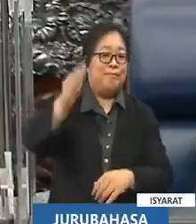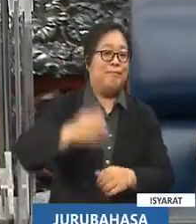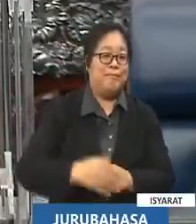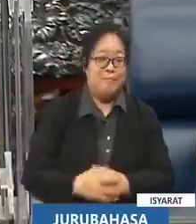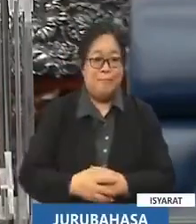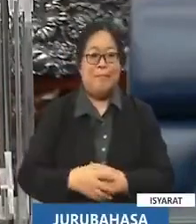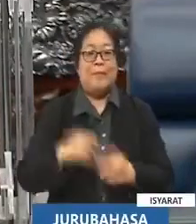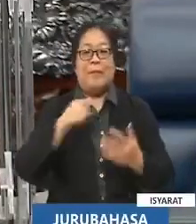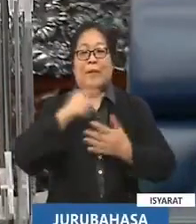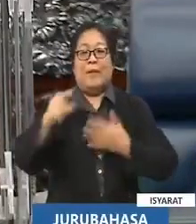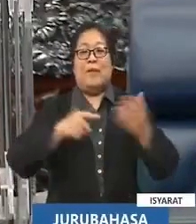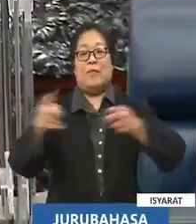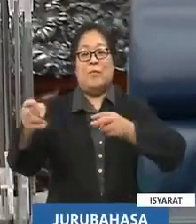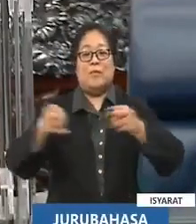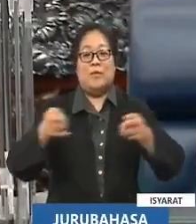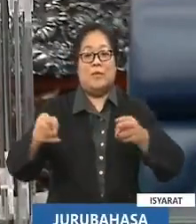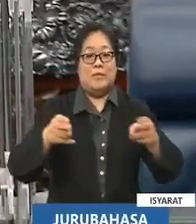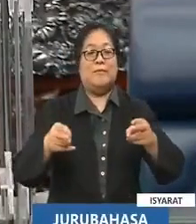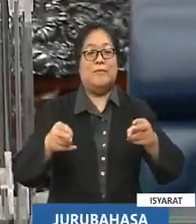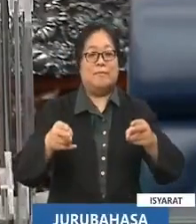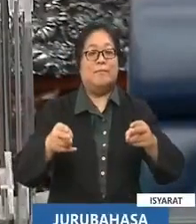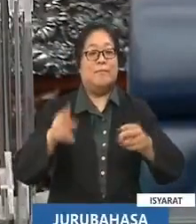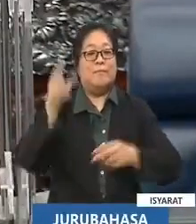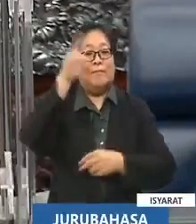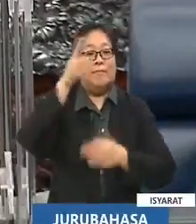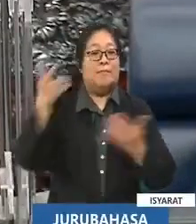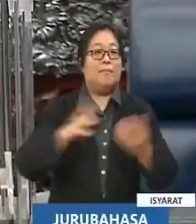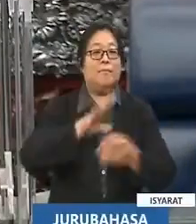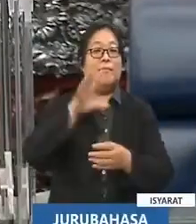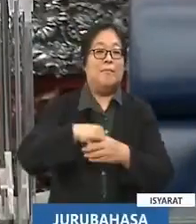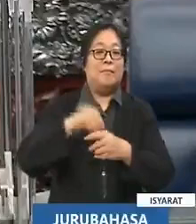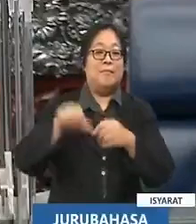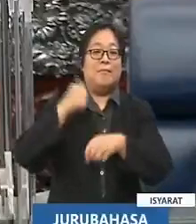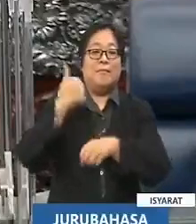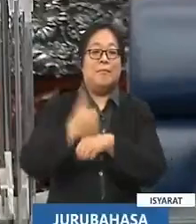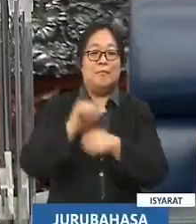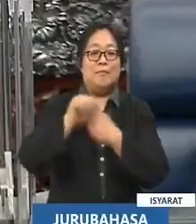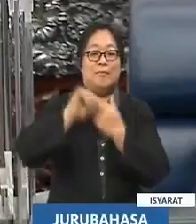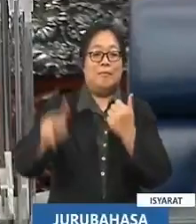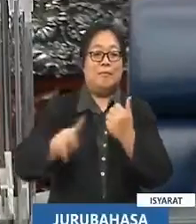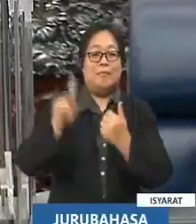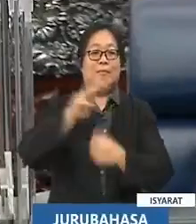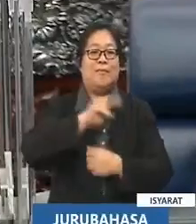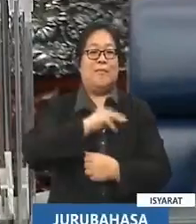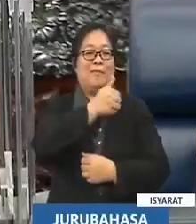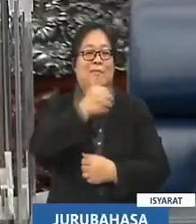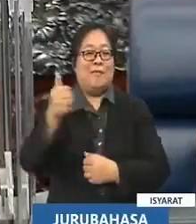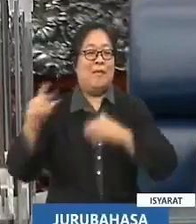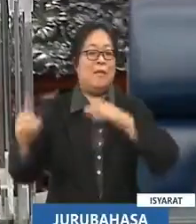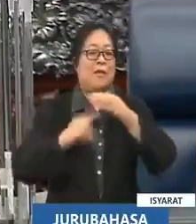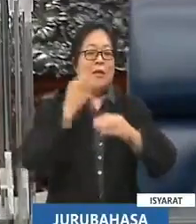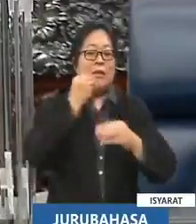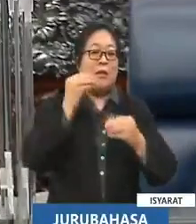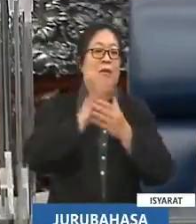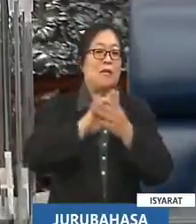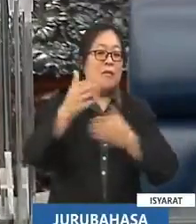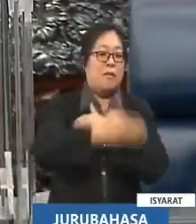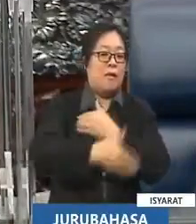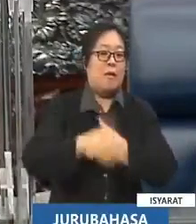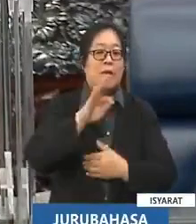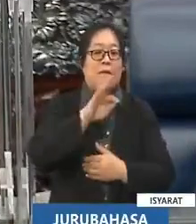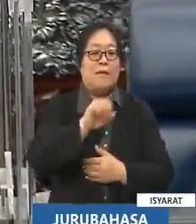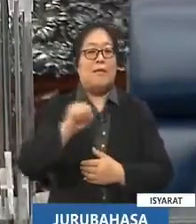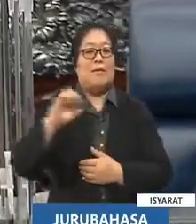antara usaha yang diambil oleh kerajaan termasuk perubahan jawatankuasa kebinet mengenai dasar seperti makanan negara